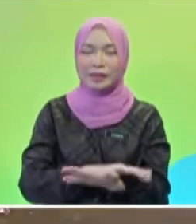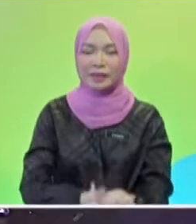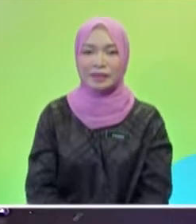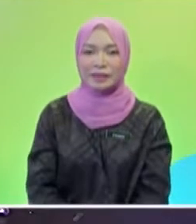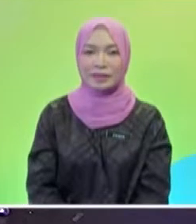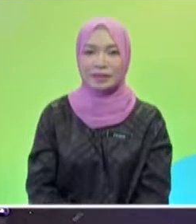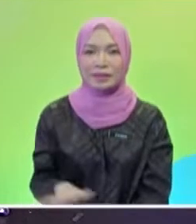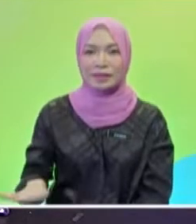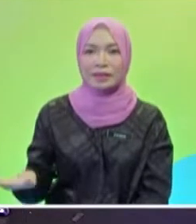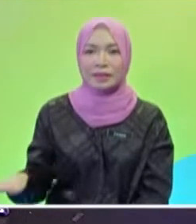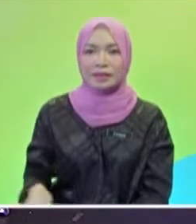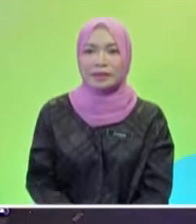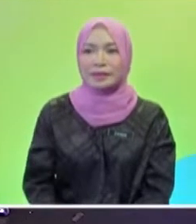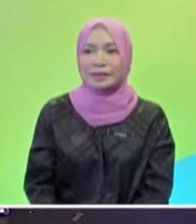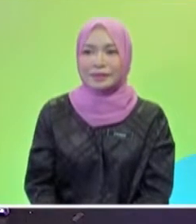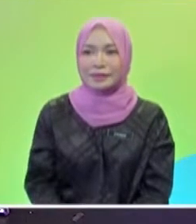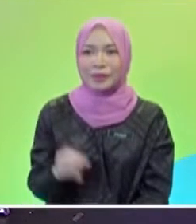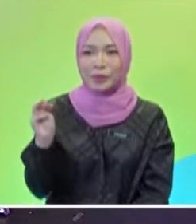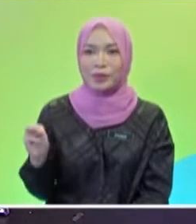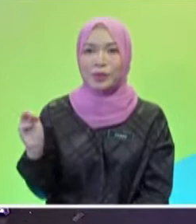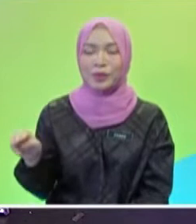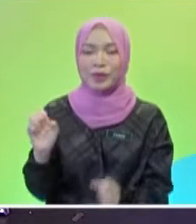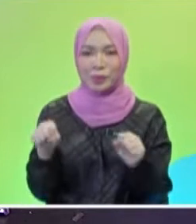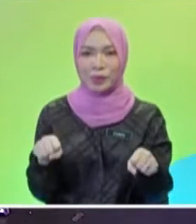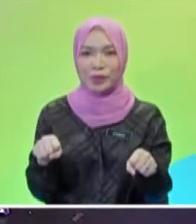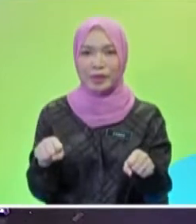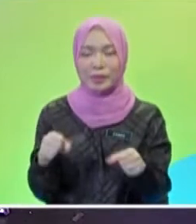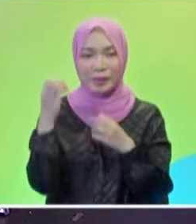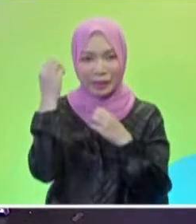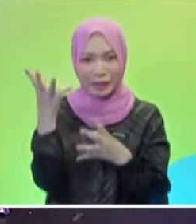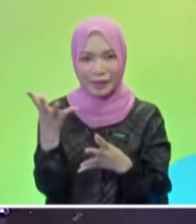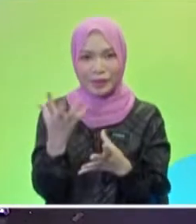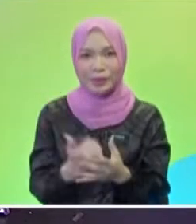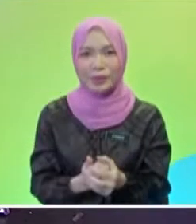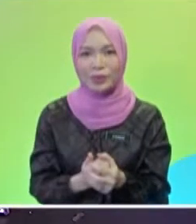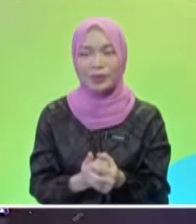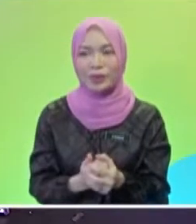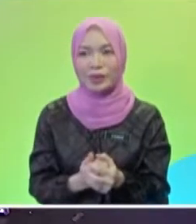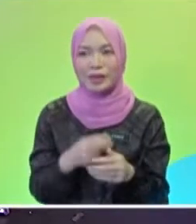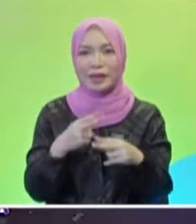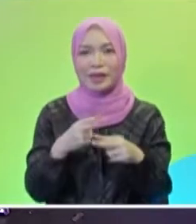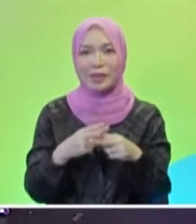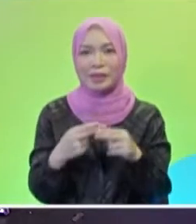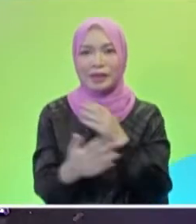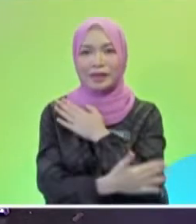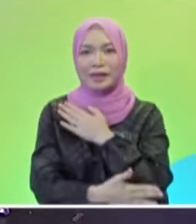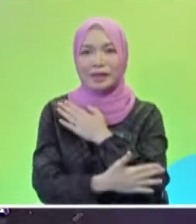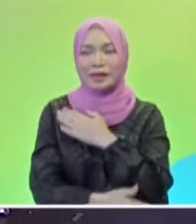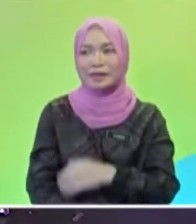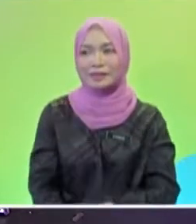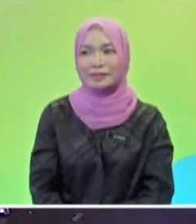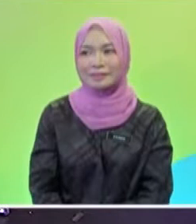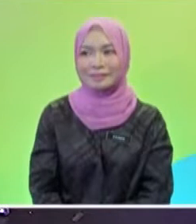kita Bukittinggi akan paparkan label-label negara dikidi paparan slide sekali untuk kita tanyakanlah dekat